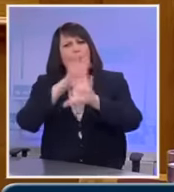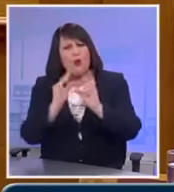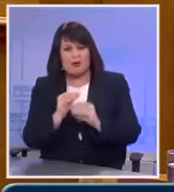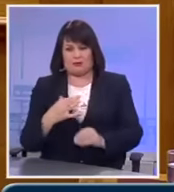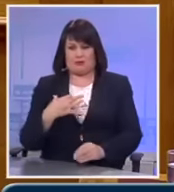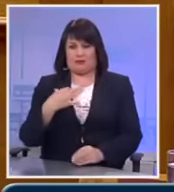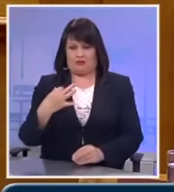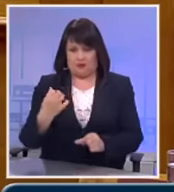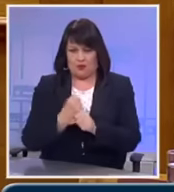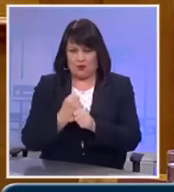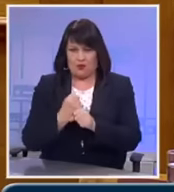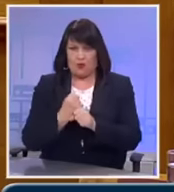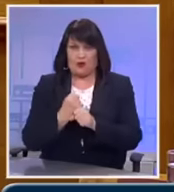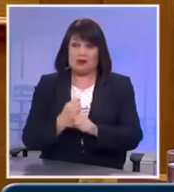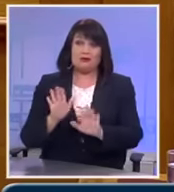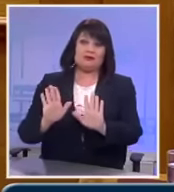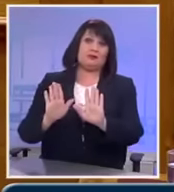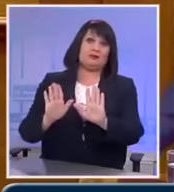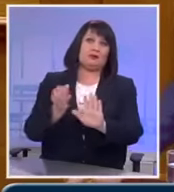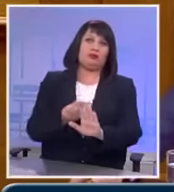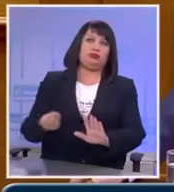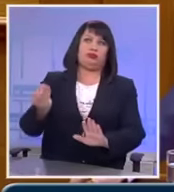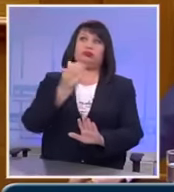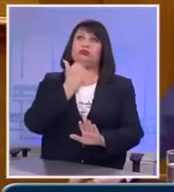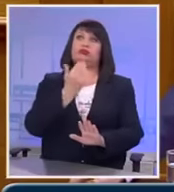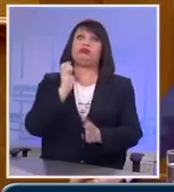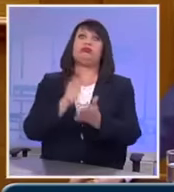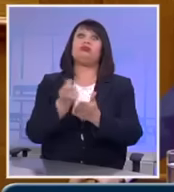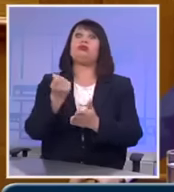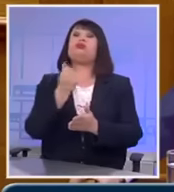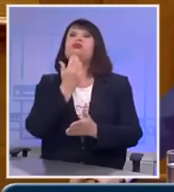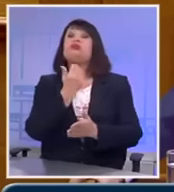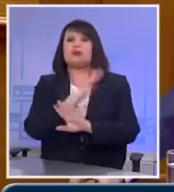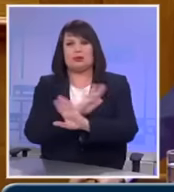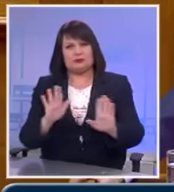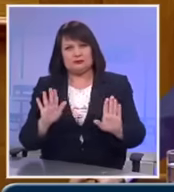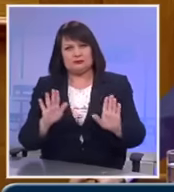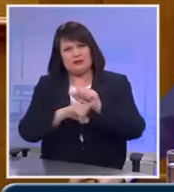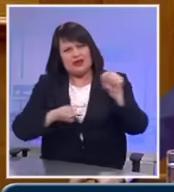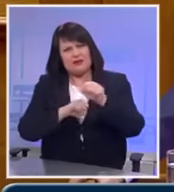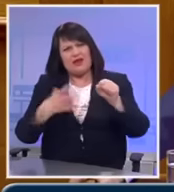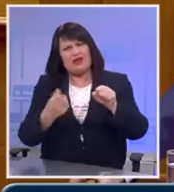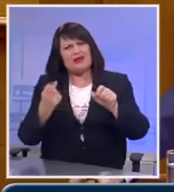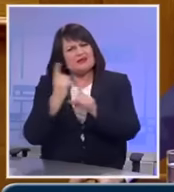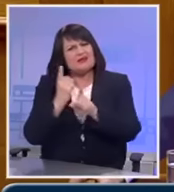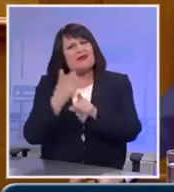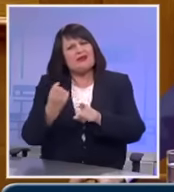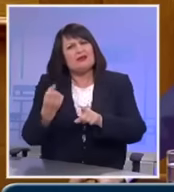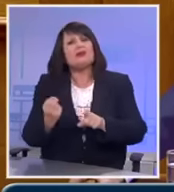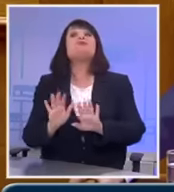λένε ότι είσαστε υπερκατασκοπος να δώσουμε τόσα όσα αντιστοιχούν στα πτυχία σας